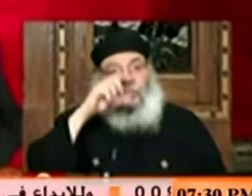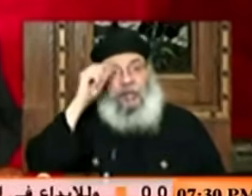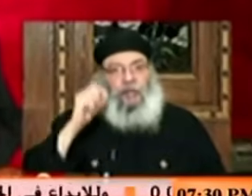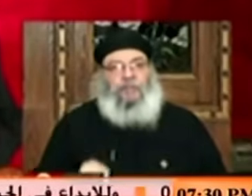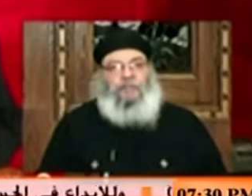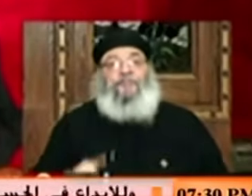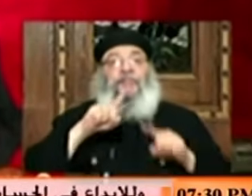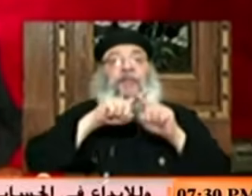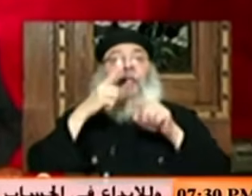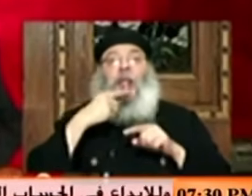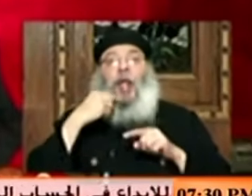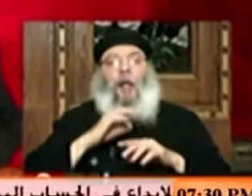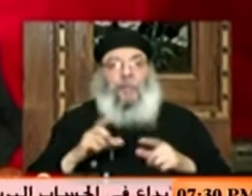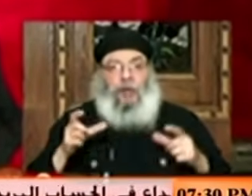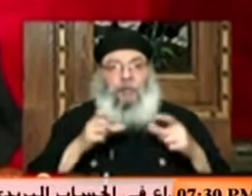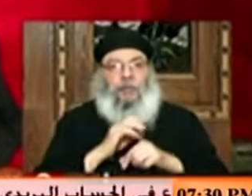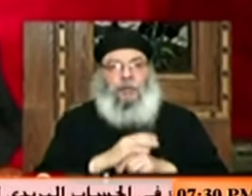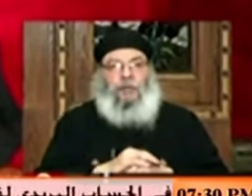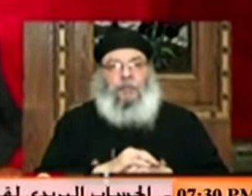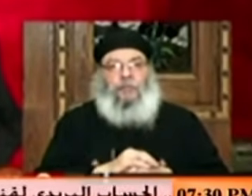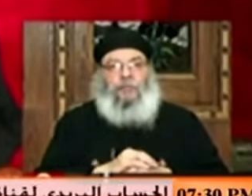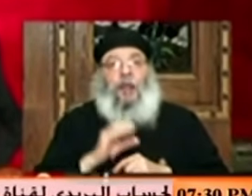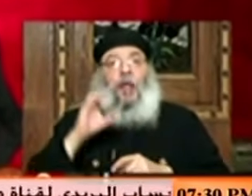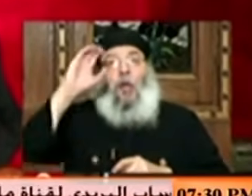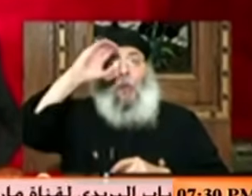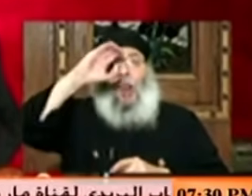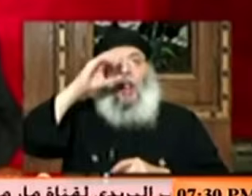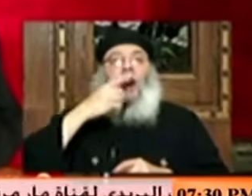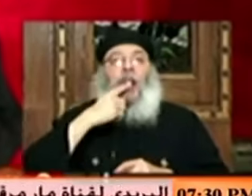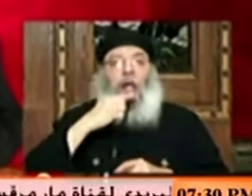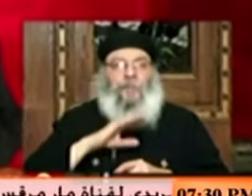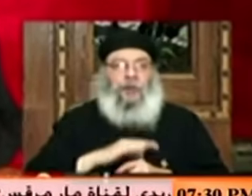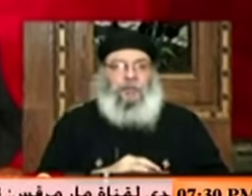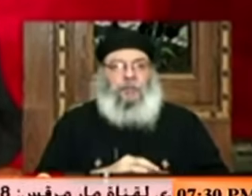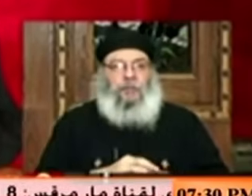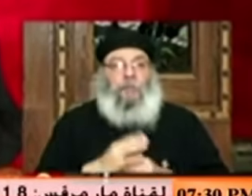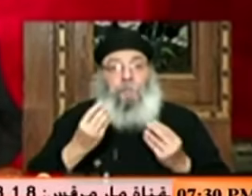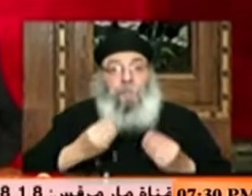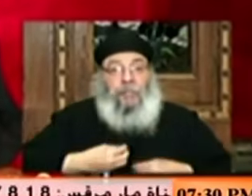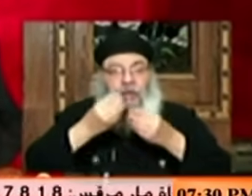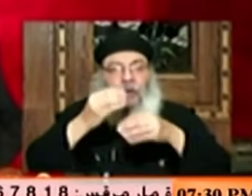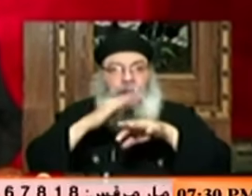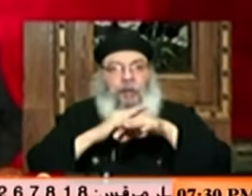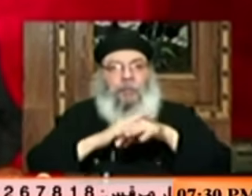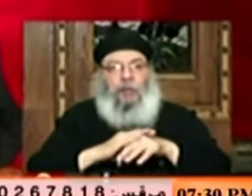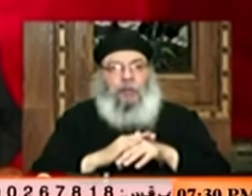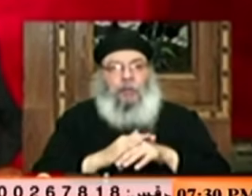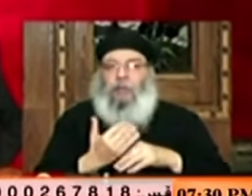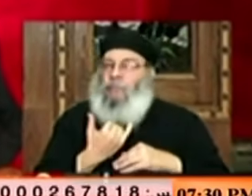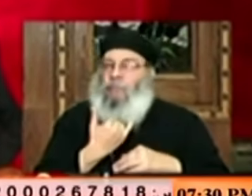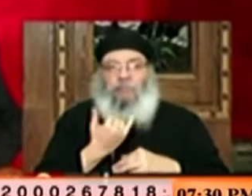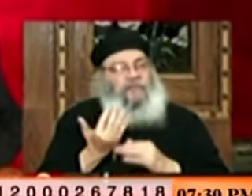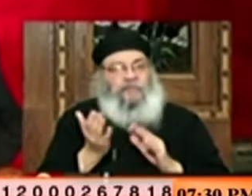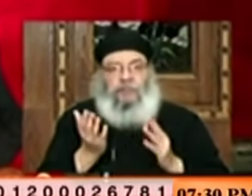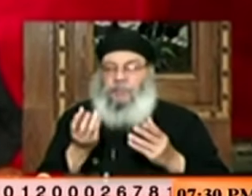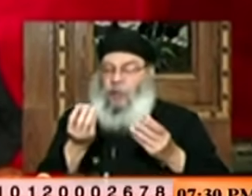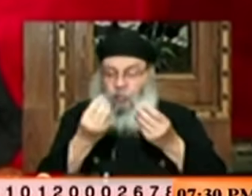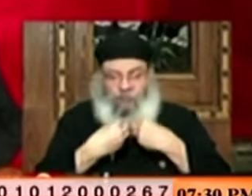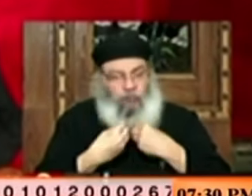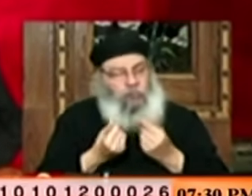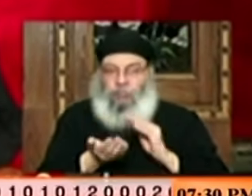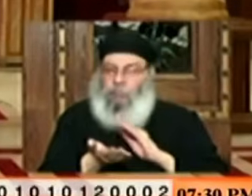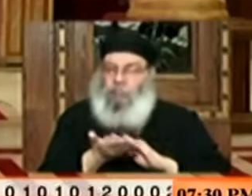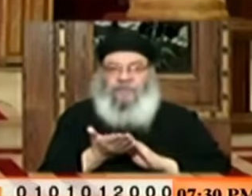الصليب الاحمر او جمعيات الهلال الاحمر ما هي كده بتقدم الخدمه دون انتظار عائد